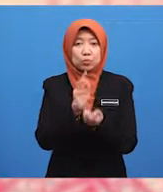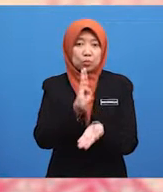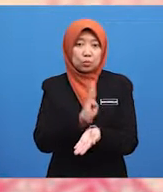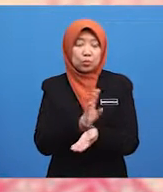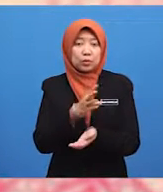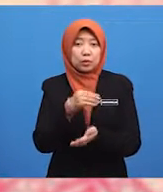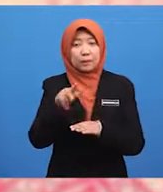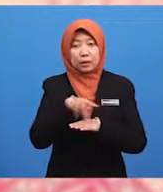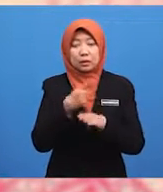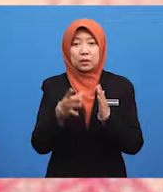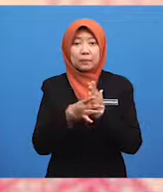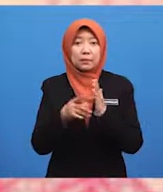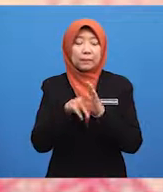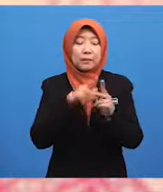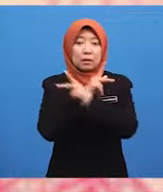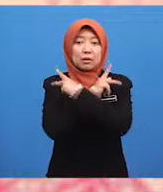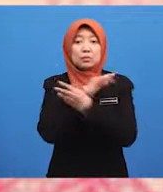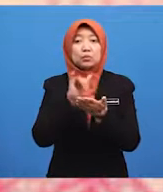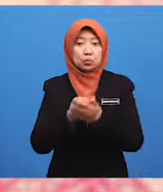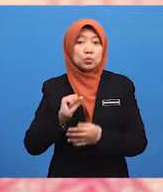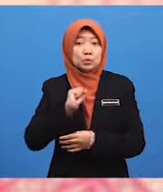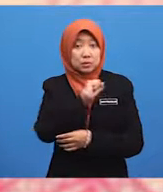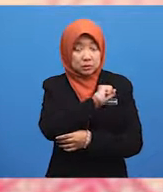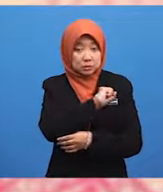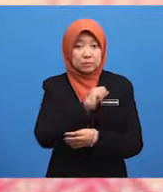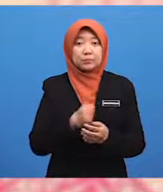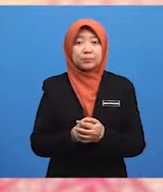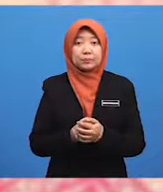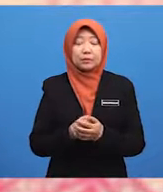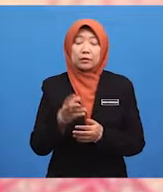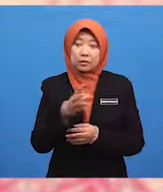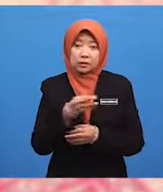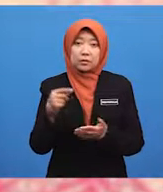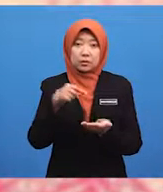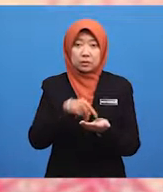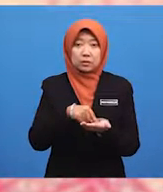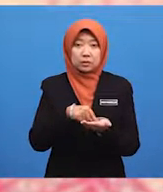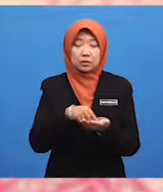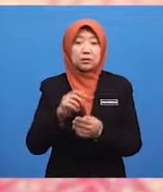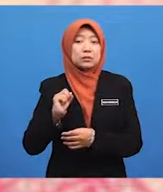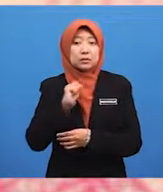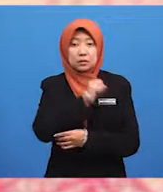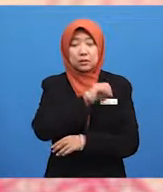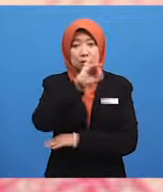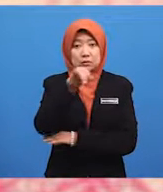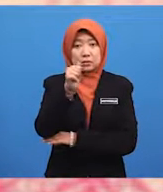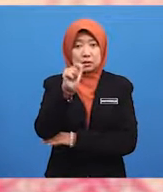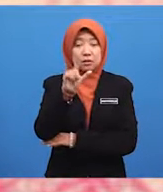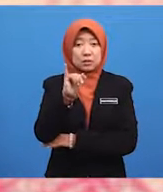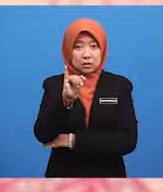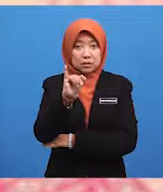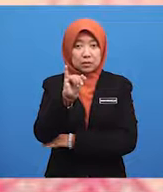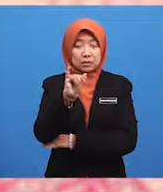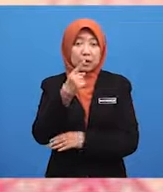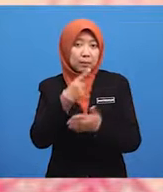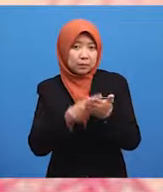minyak pengasih adalah perbuatan syirik. Dan perbuatan ini merupakan syirik jali.